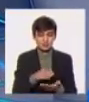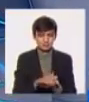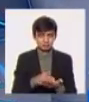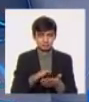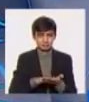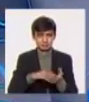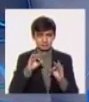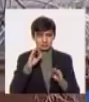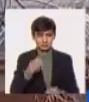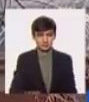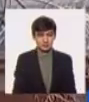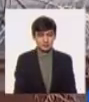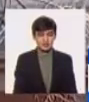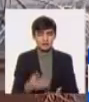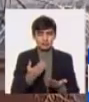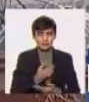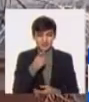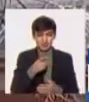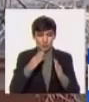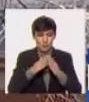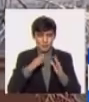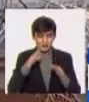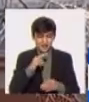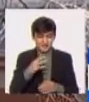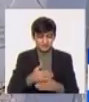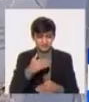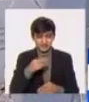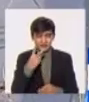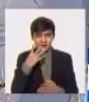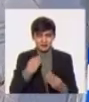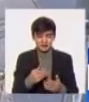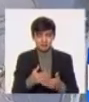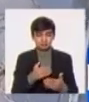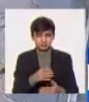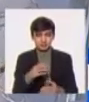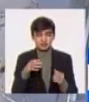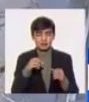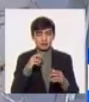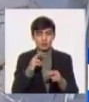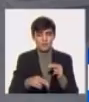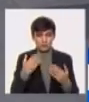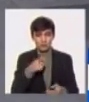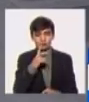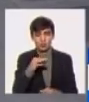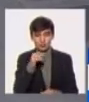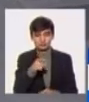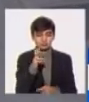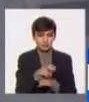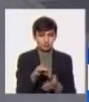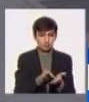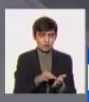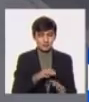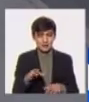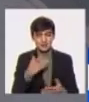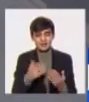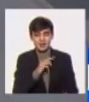Миндыбаев. Для жителей этого дома карантинный плен закончился 2 дня назад. Но даже сейчас они могут выходить только по срочным делам или на